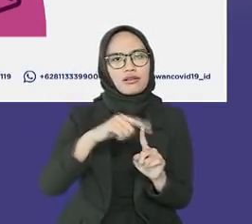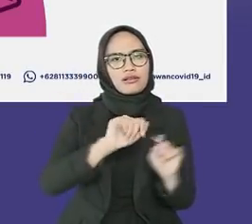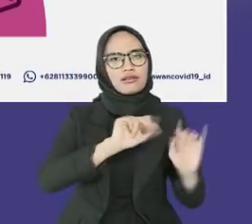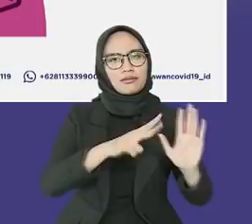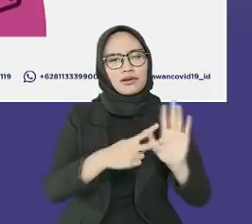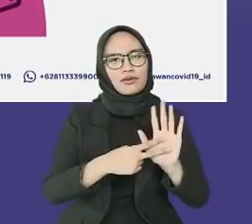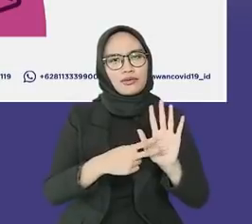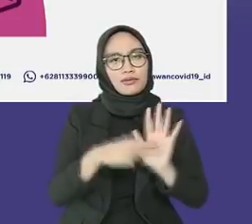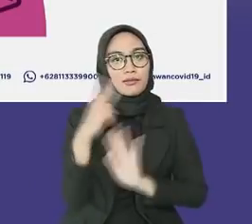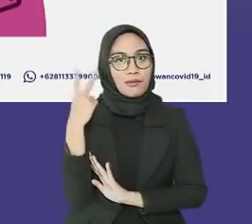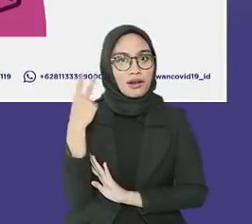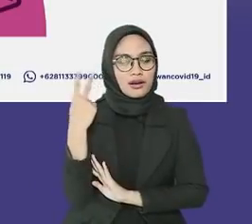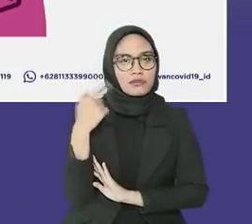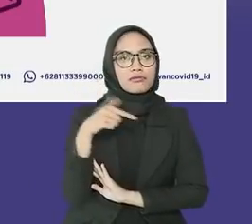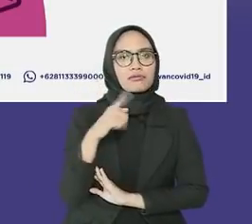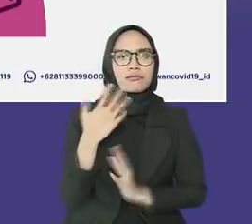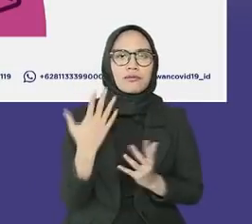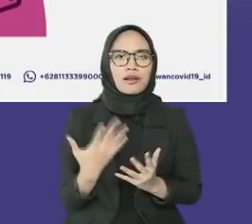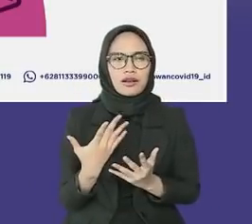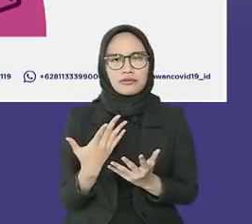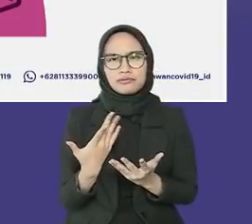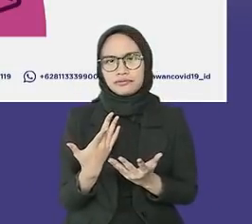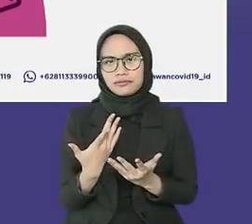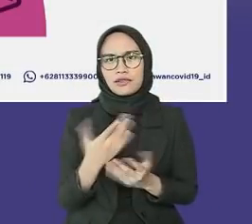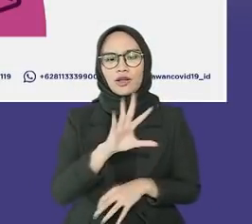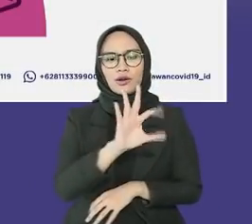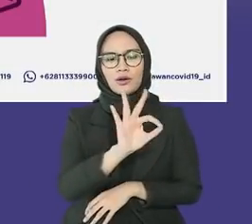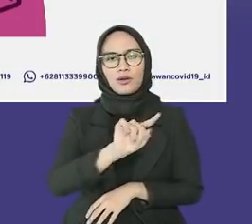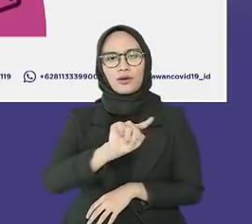8 November kemarin, tercatat hanya tersisa